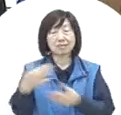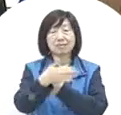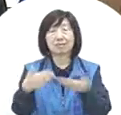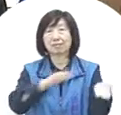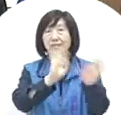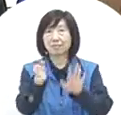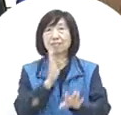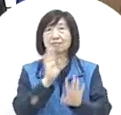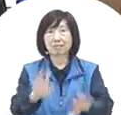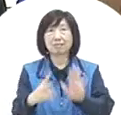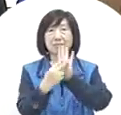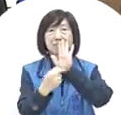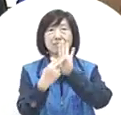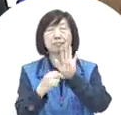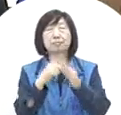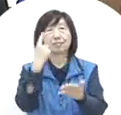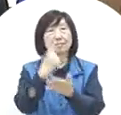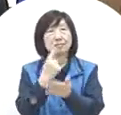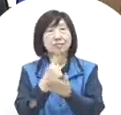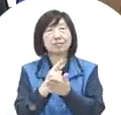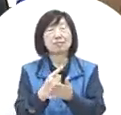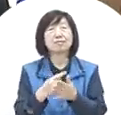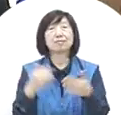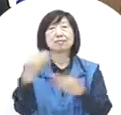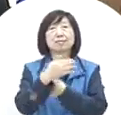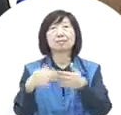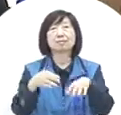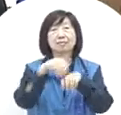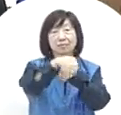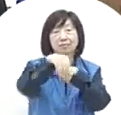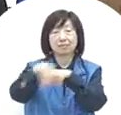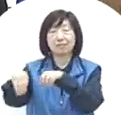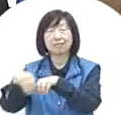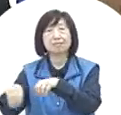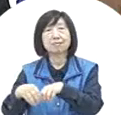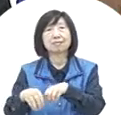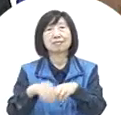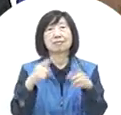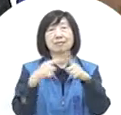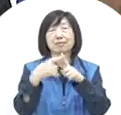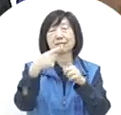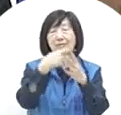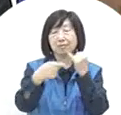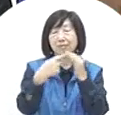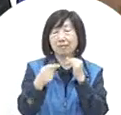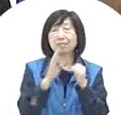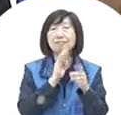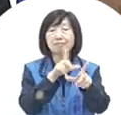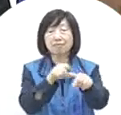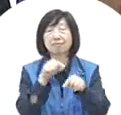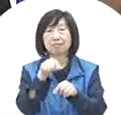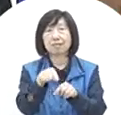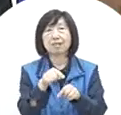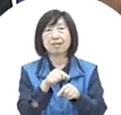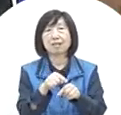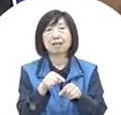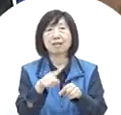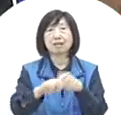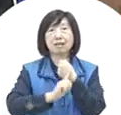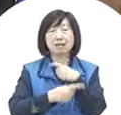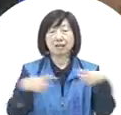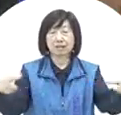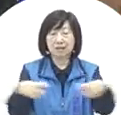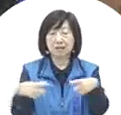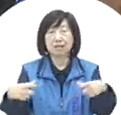议员解释一下，我们每一个交通分队，他所配置的员额，他会根据他的辖区的状